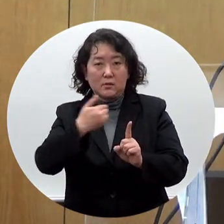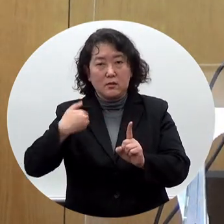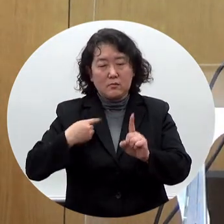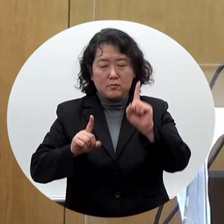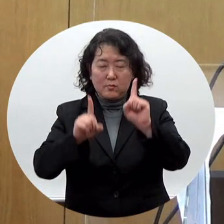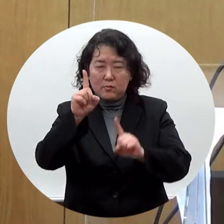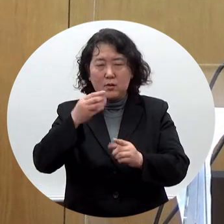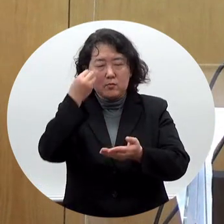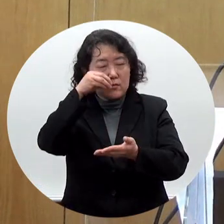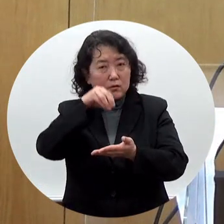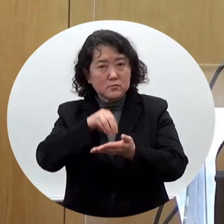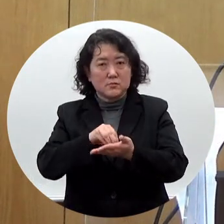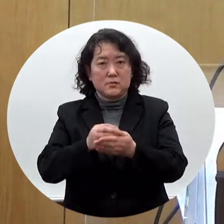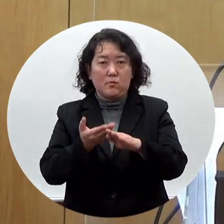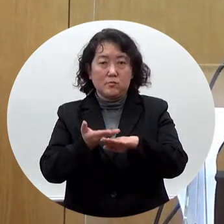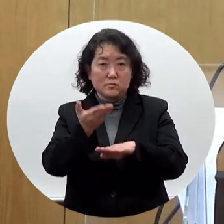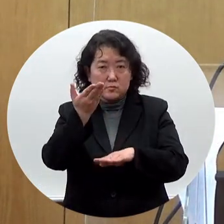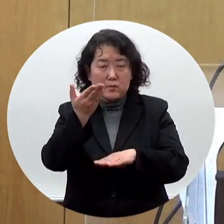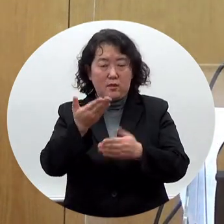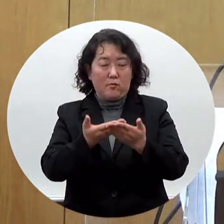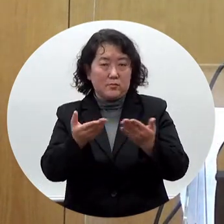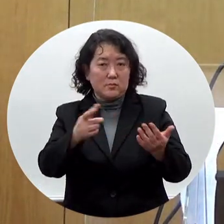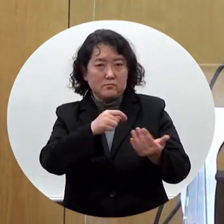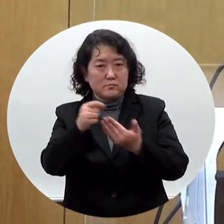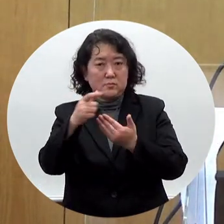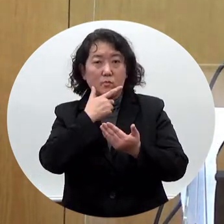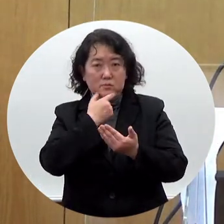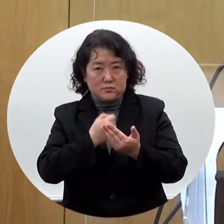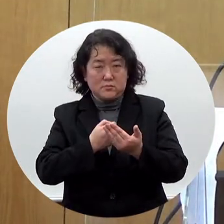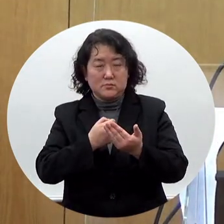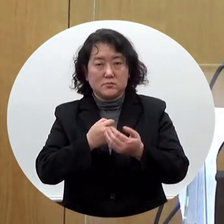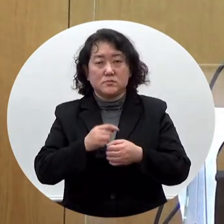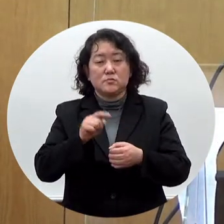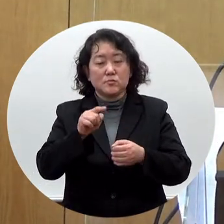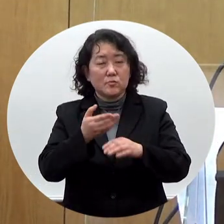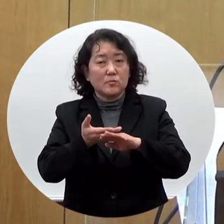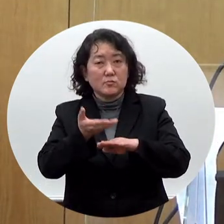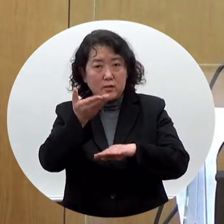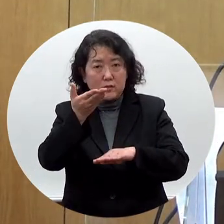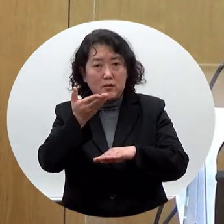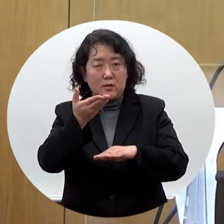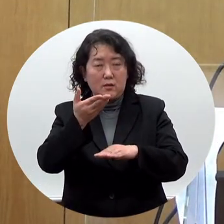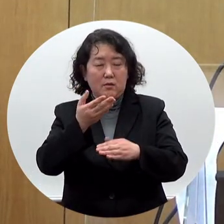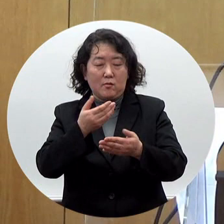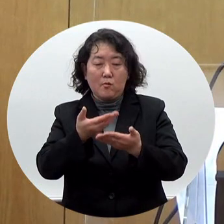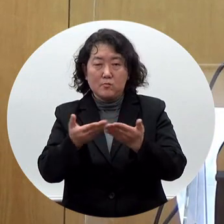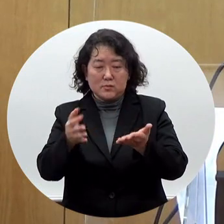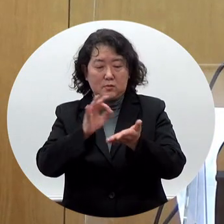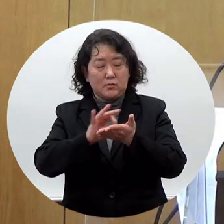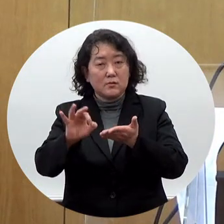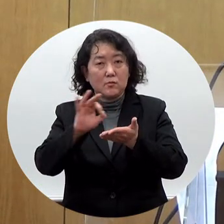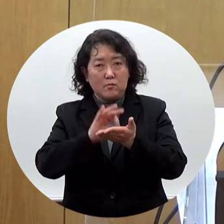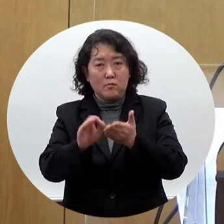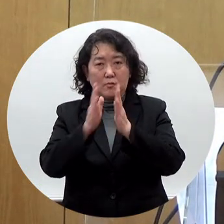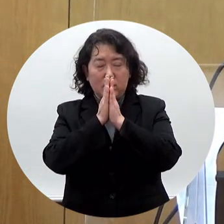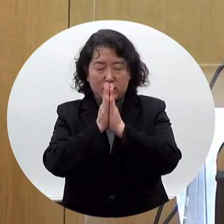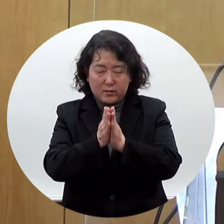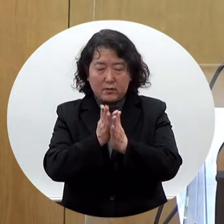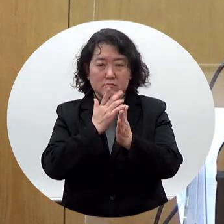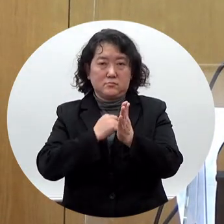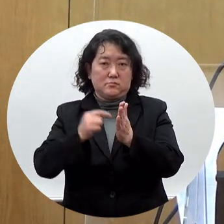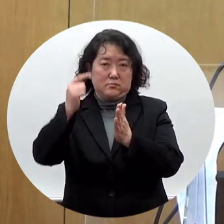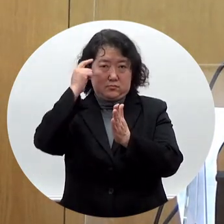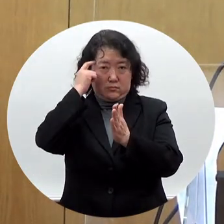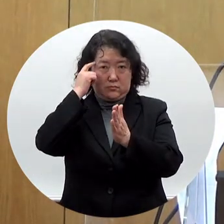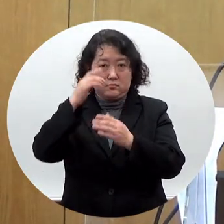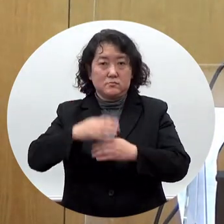なものをぜひご確認をいただきたいというふうに思います。その上でご利用を願いますようにお願いを申し上げる次第で